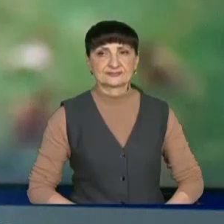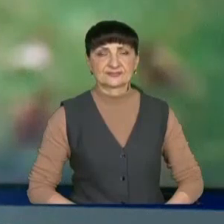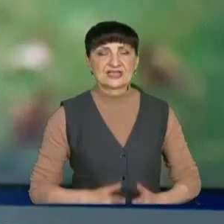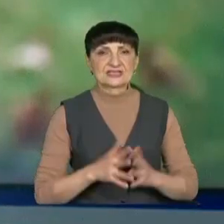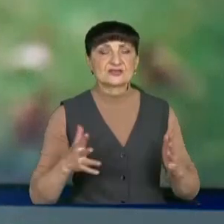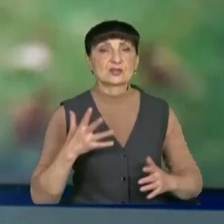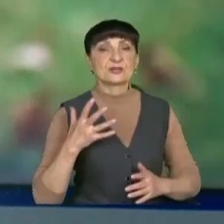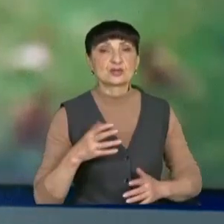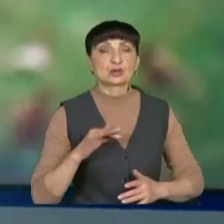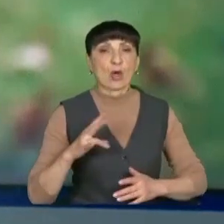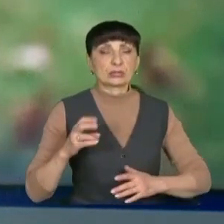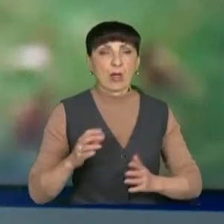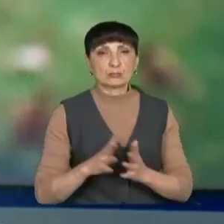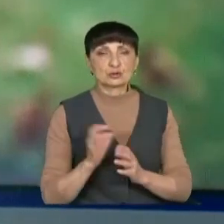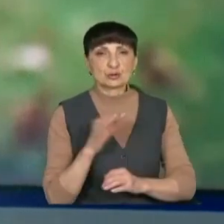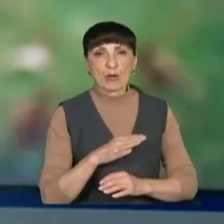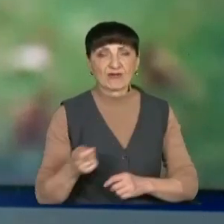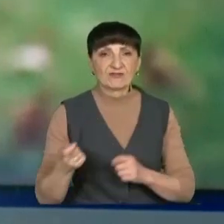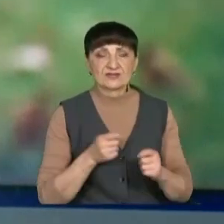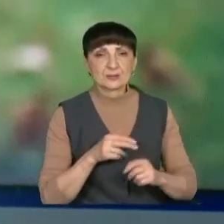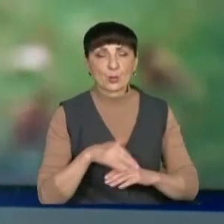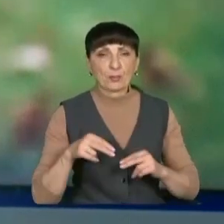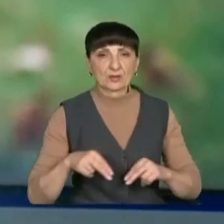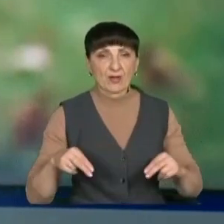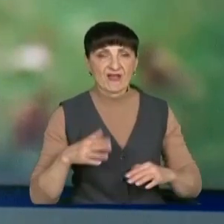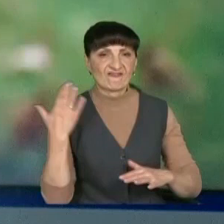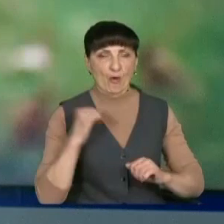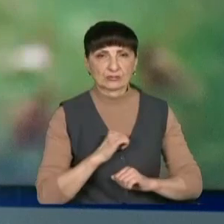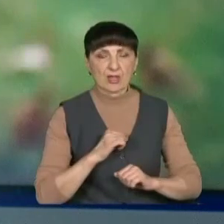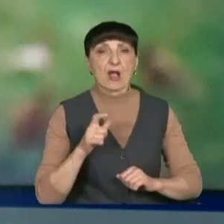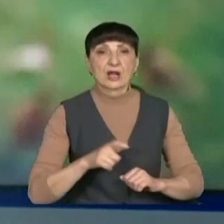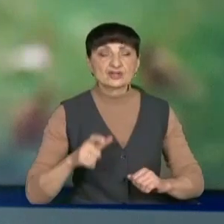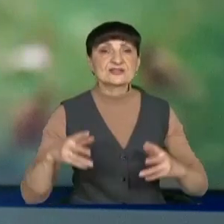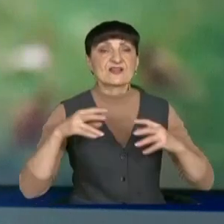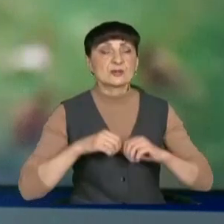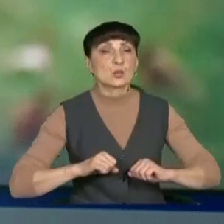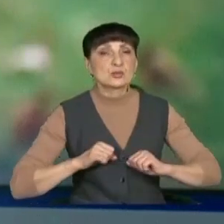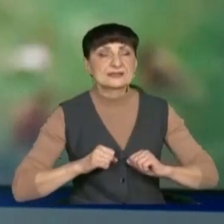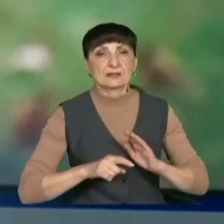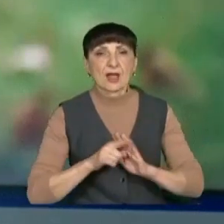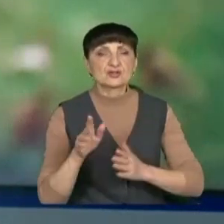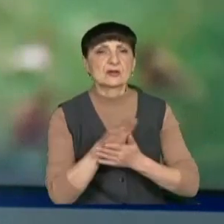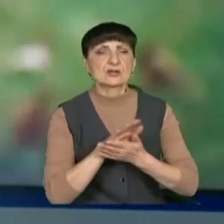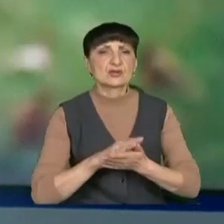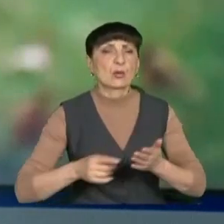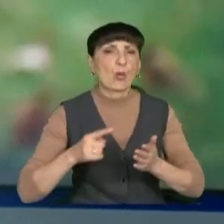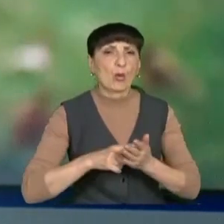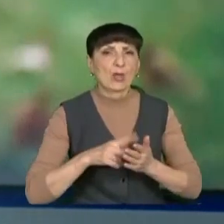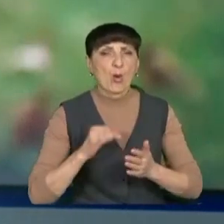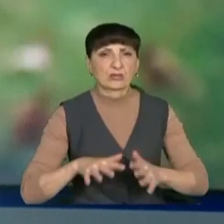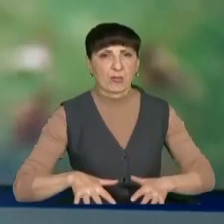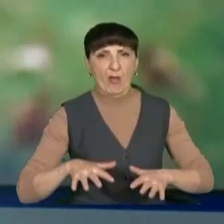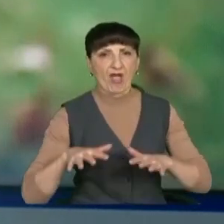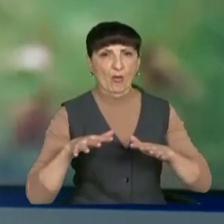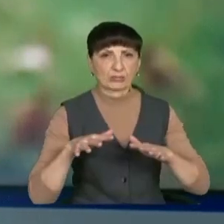Свыше 500 тонн мусора вывезли с улиц Петропавловска в минувшие выходные. Горожане совместными усилиями начали расчищать город от последствий